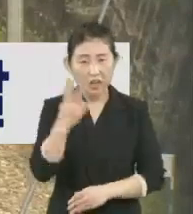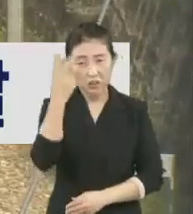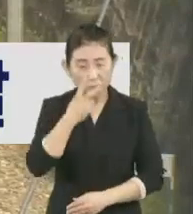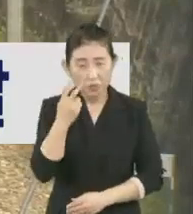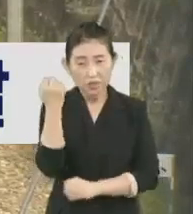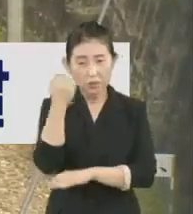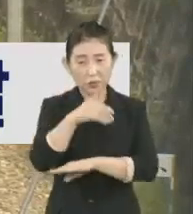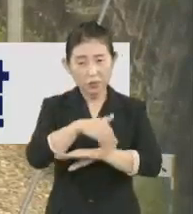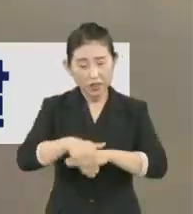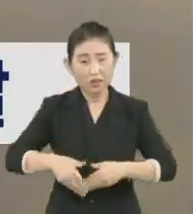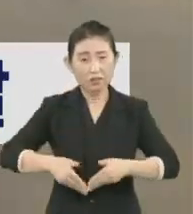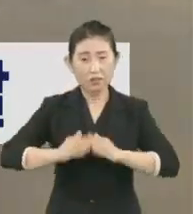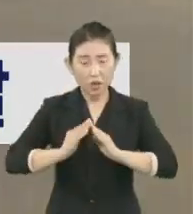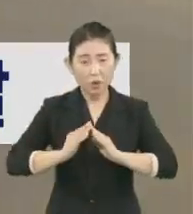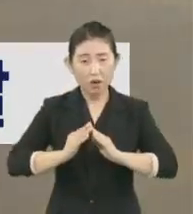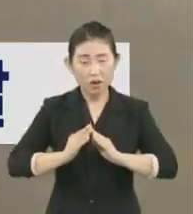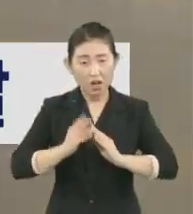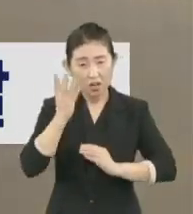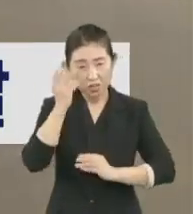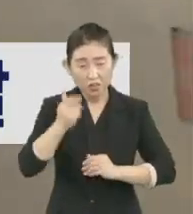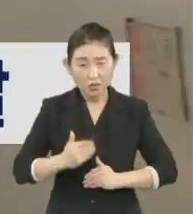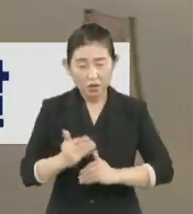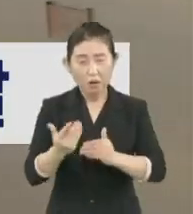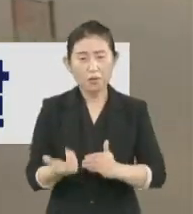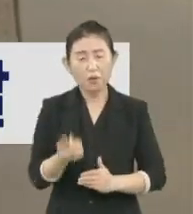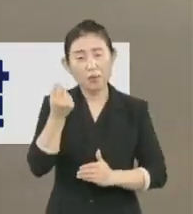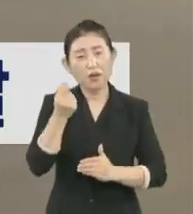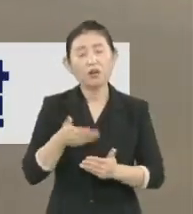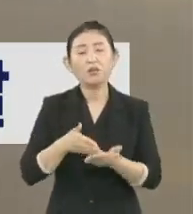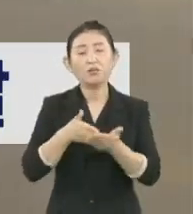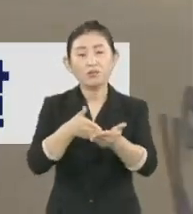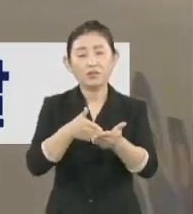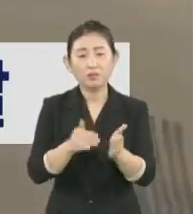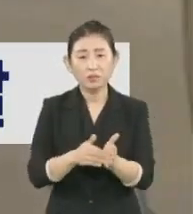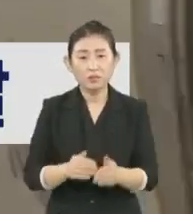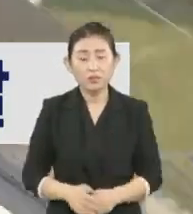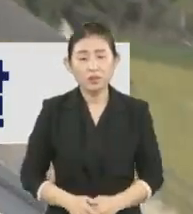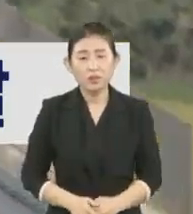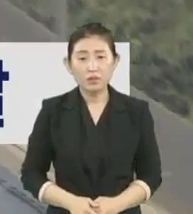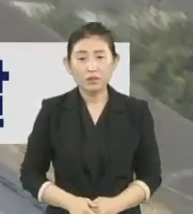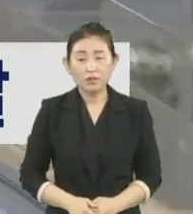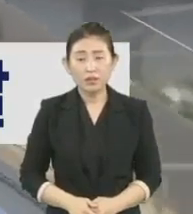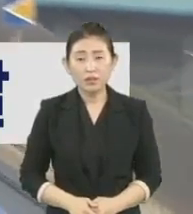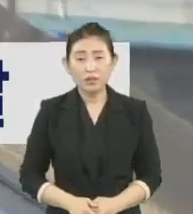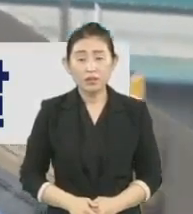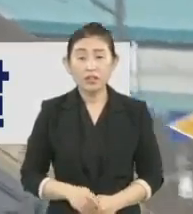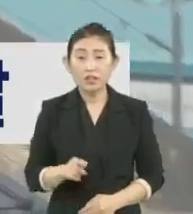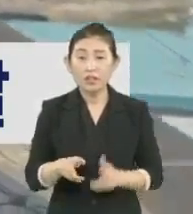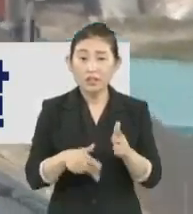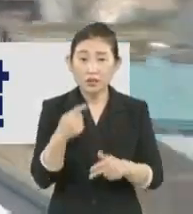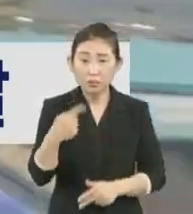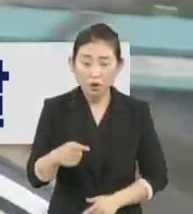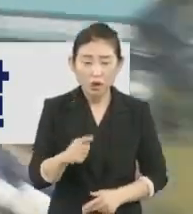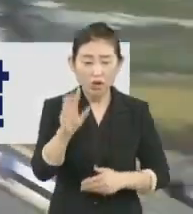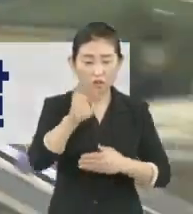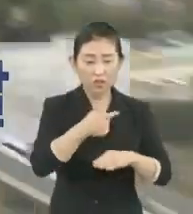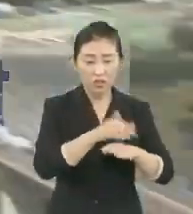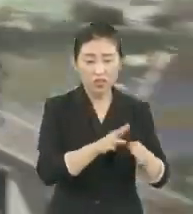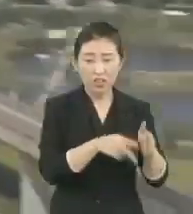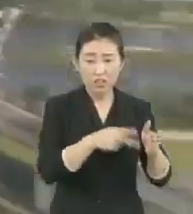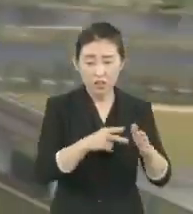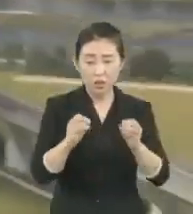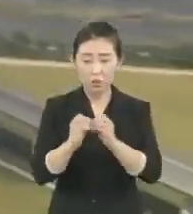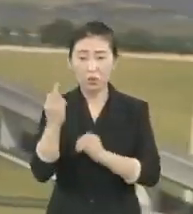조사와 기본 계획 수립 등 후속 절차를 조속히 추진해 줄 것을 촉구했습니다. 호남선 고속화 사업은